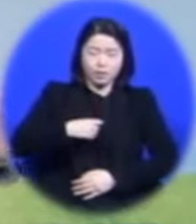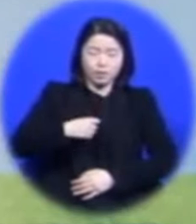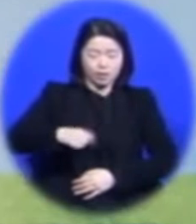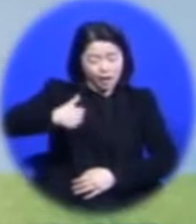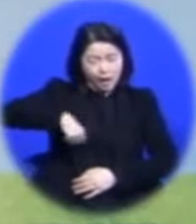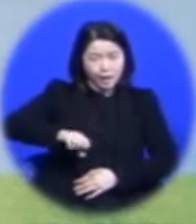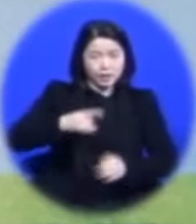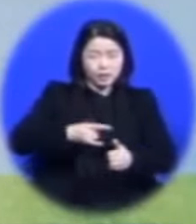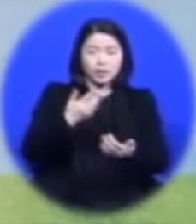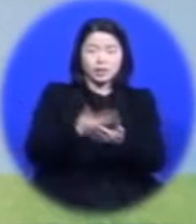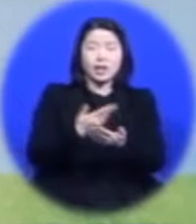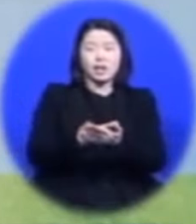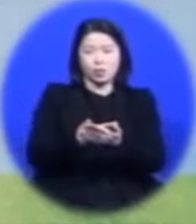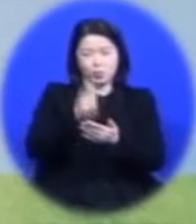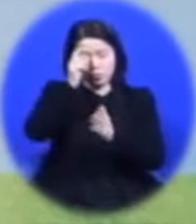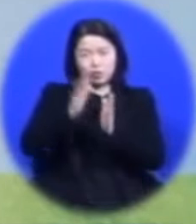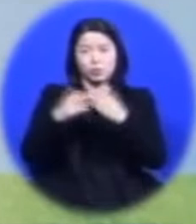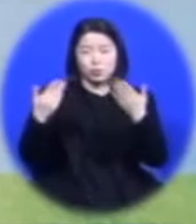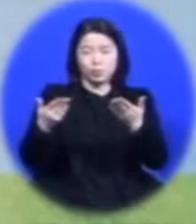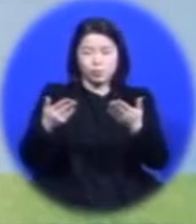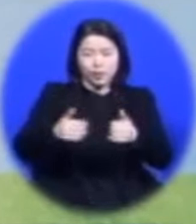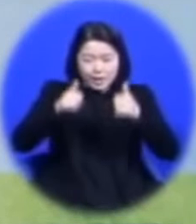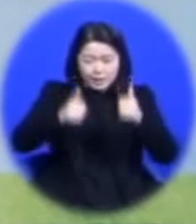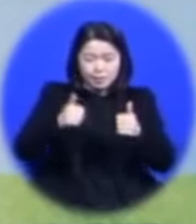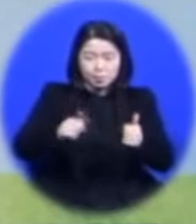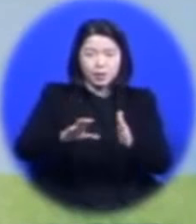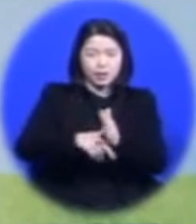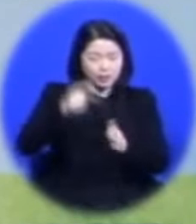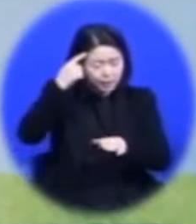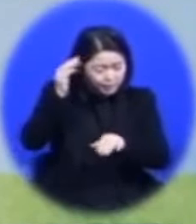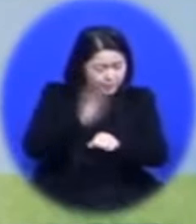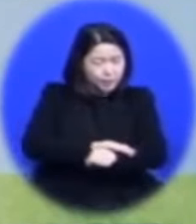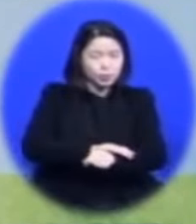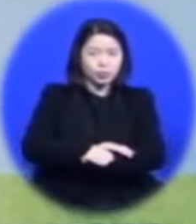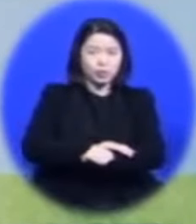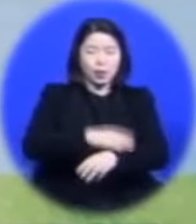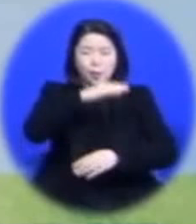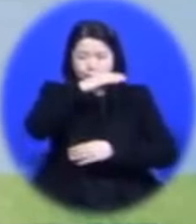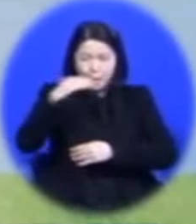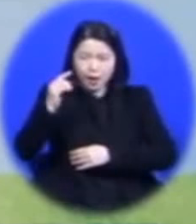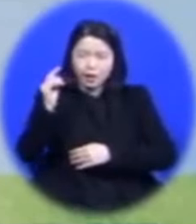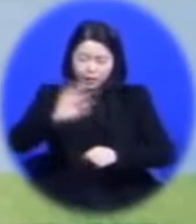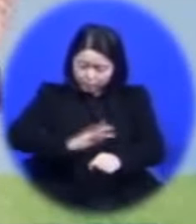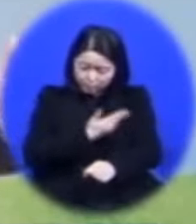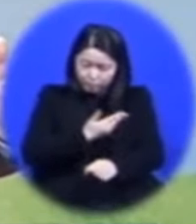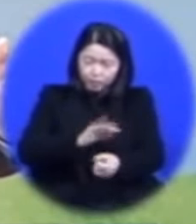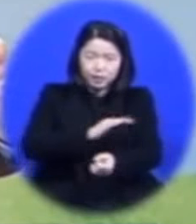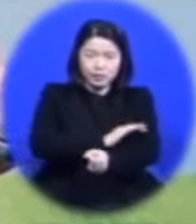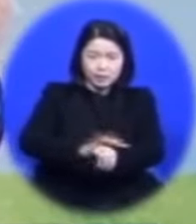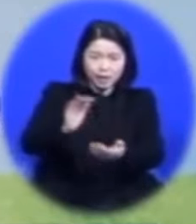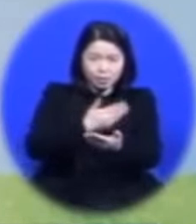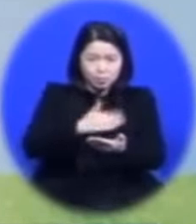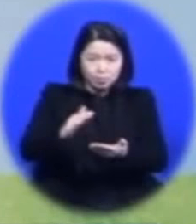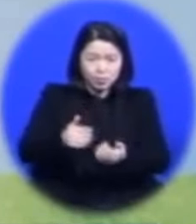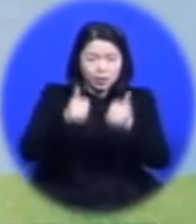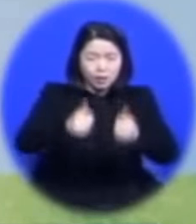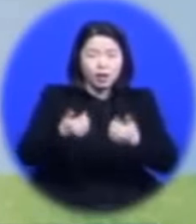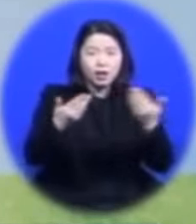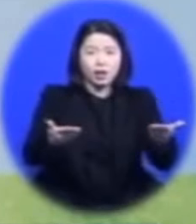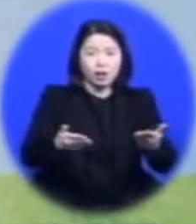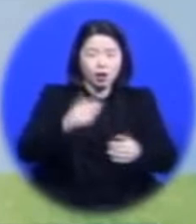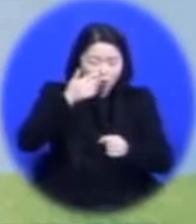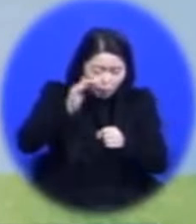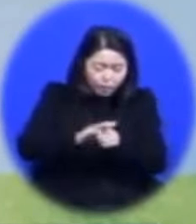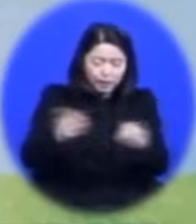달라 재판할 때 지혜롭게 정확하게 옳고 그런 것을 잘 판단해서 재판하게 해 달라고 억울한 일 얻게 해